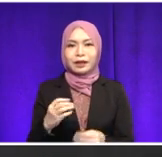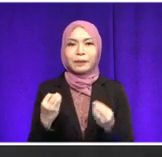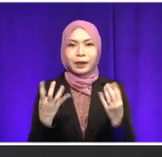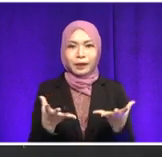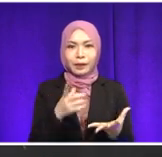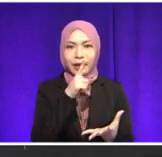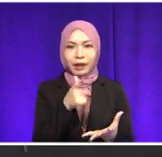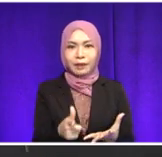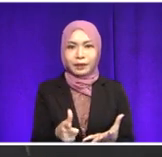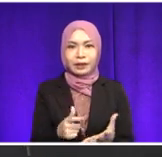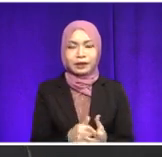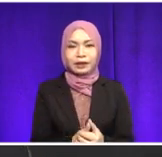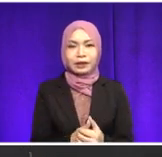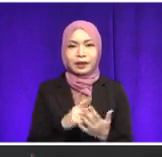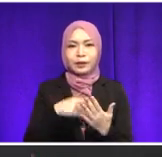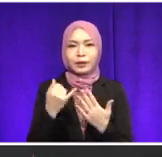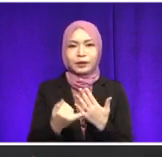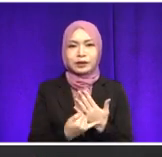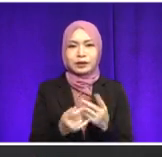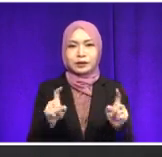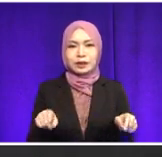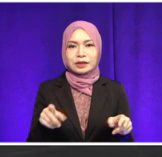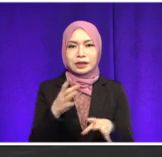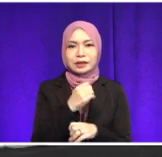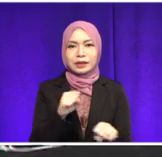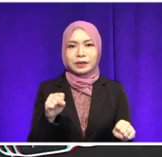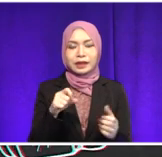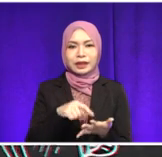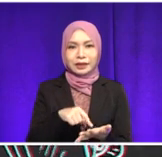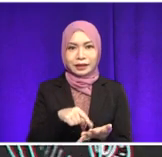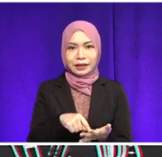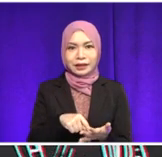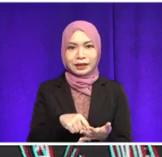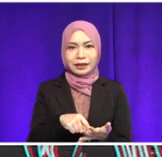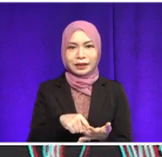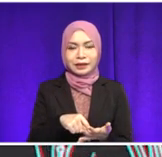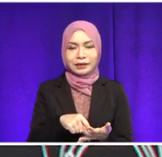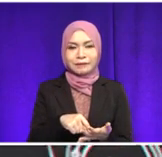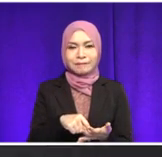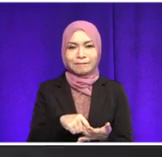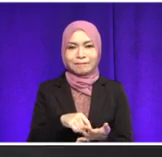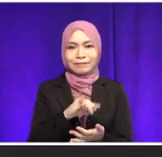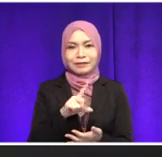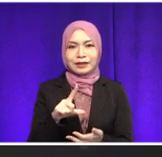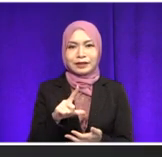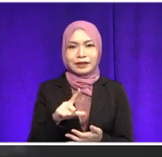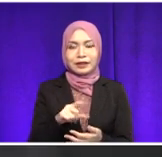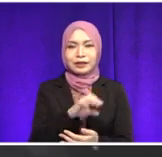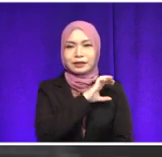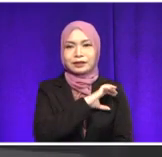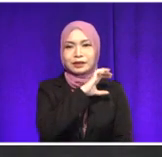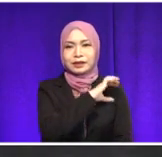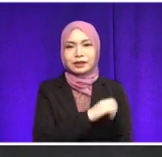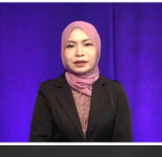lamakah Project perlu disiapkan ini merupakan ciri ataupun eee bahan utama untuk